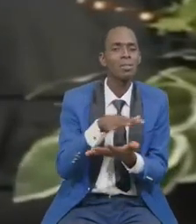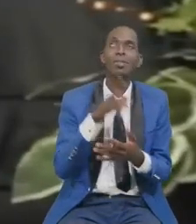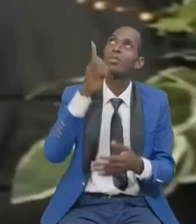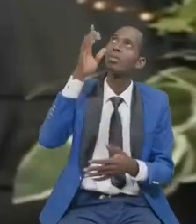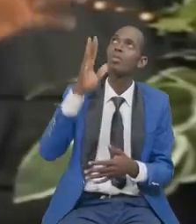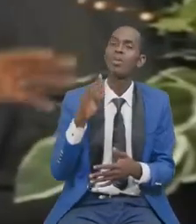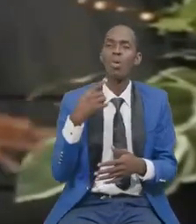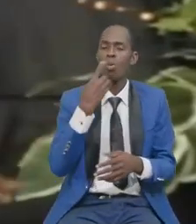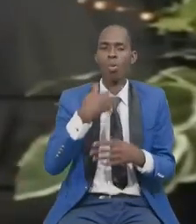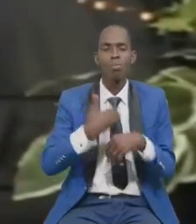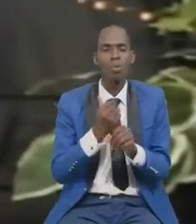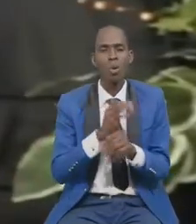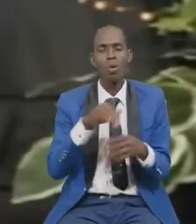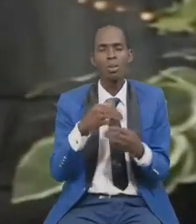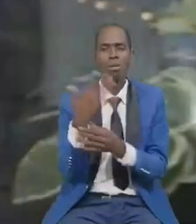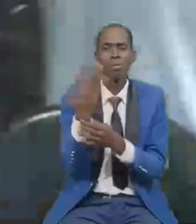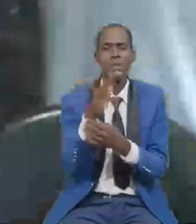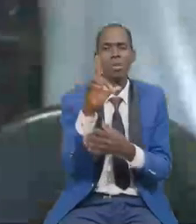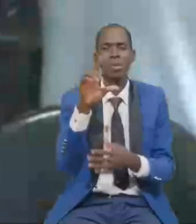feuilles, qui a créé les feuilles?